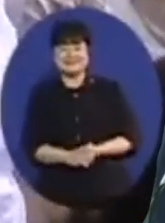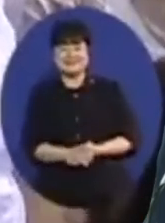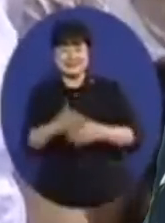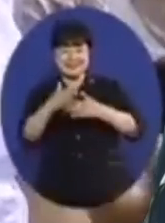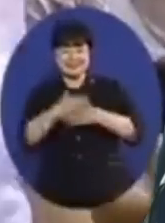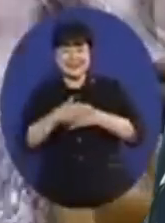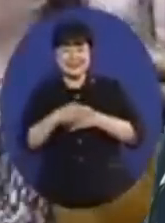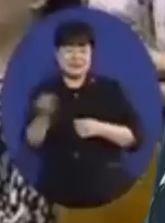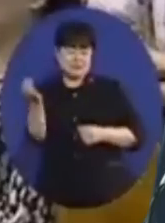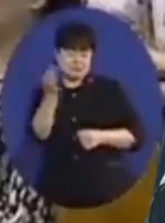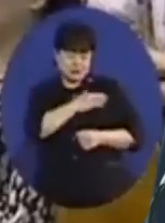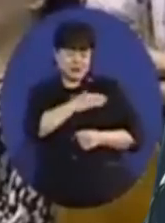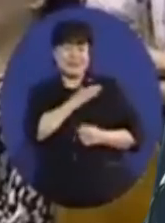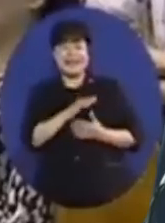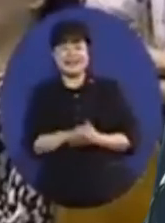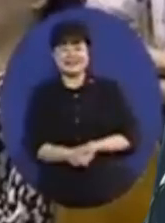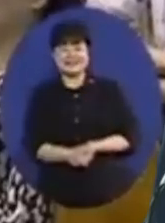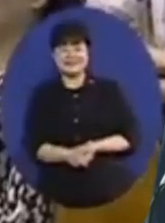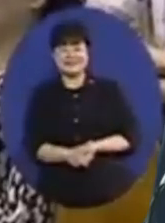나는 부유하다